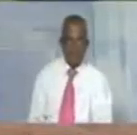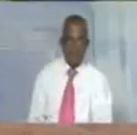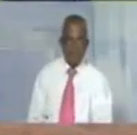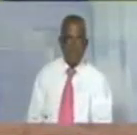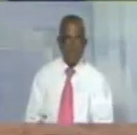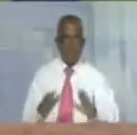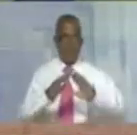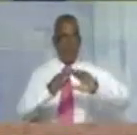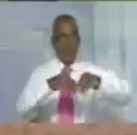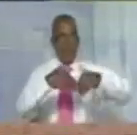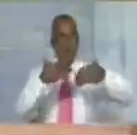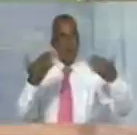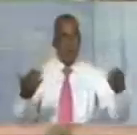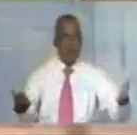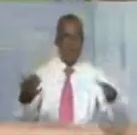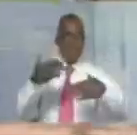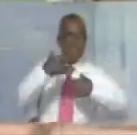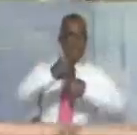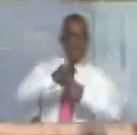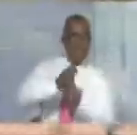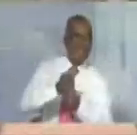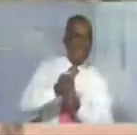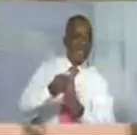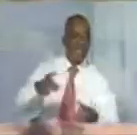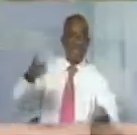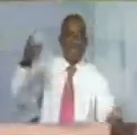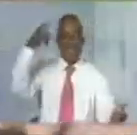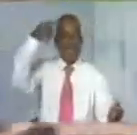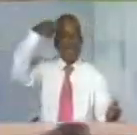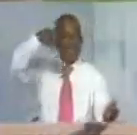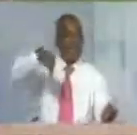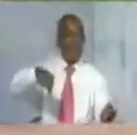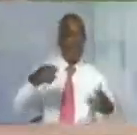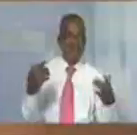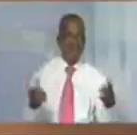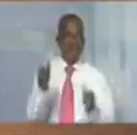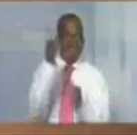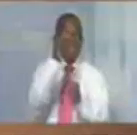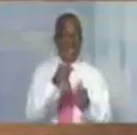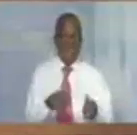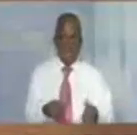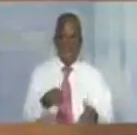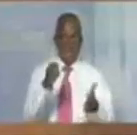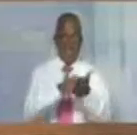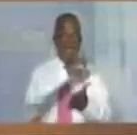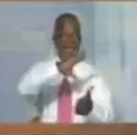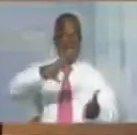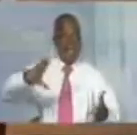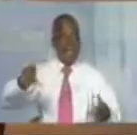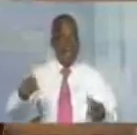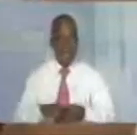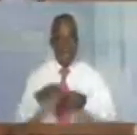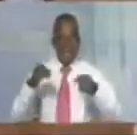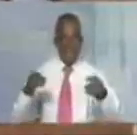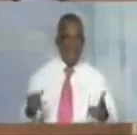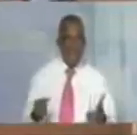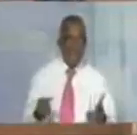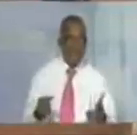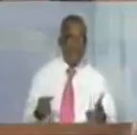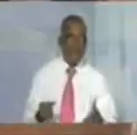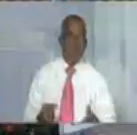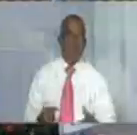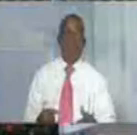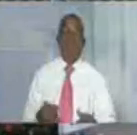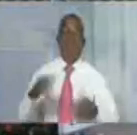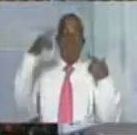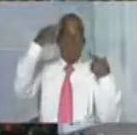Comment créer une concurrence positive entre élèves en fin de cycle au lycée moderne de San Pedro? Le COGES, comité de gestion